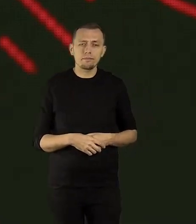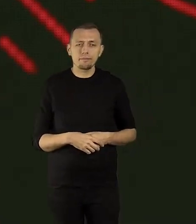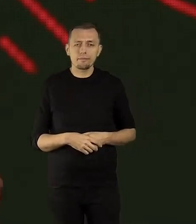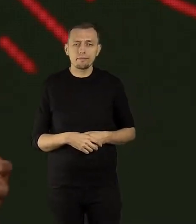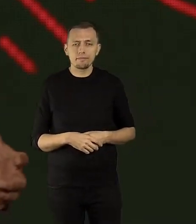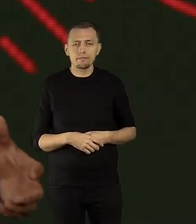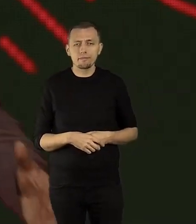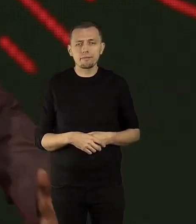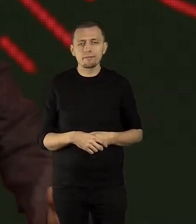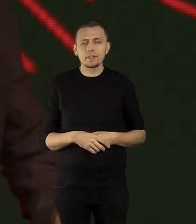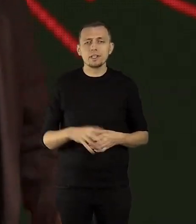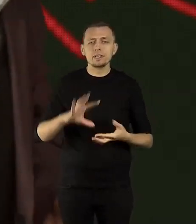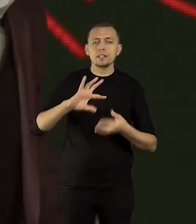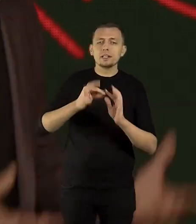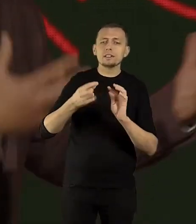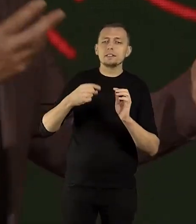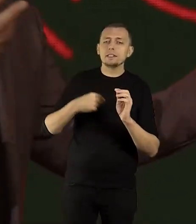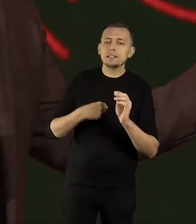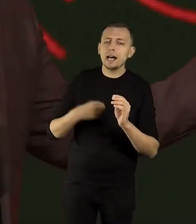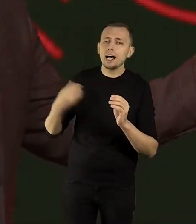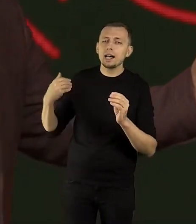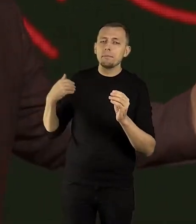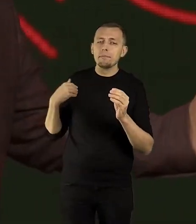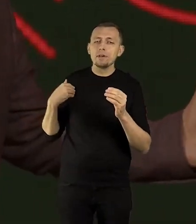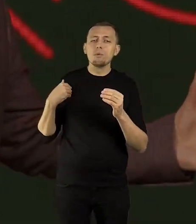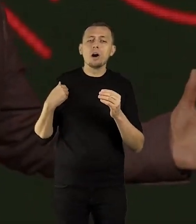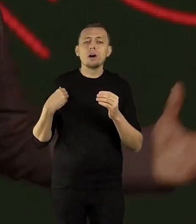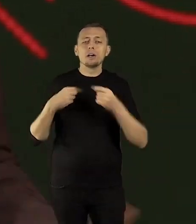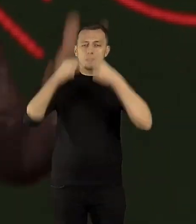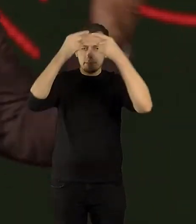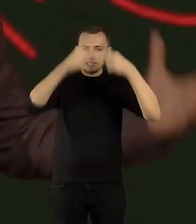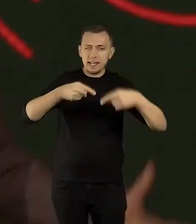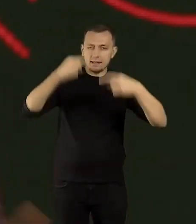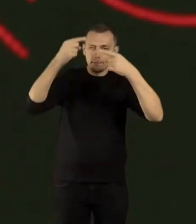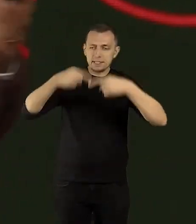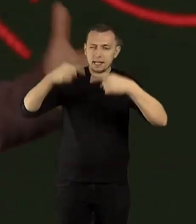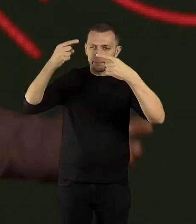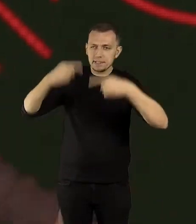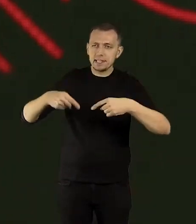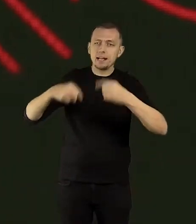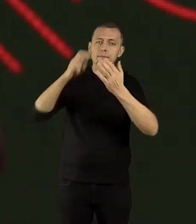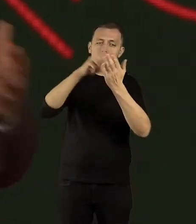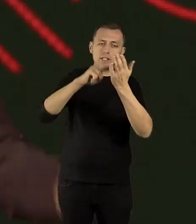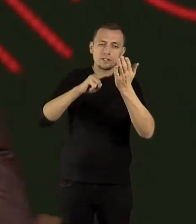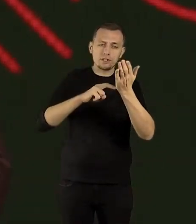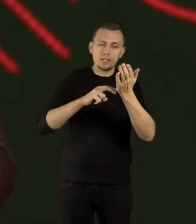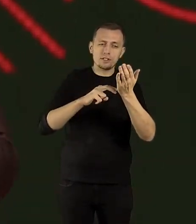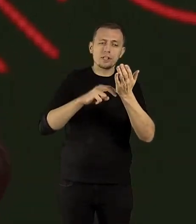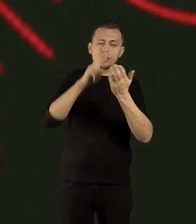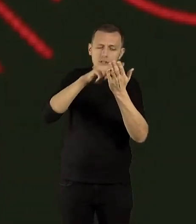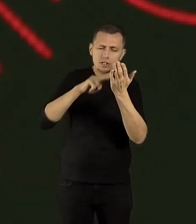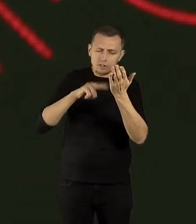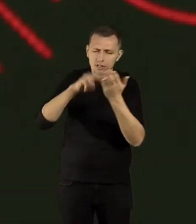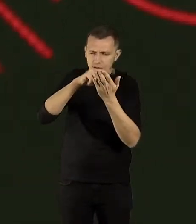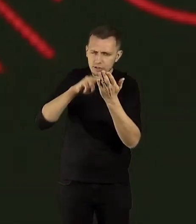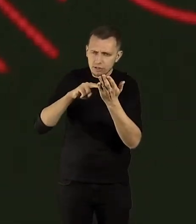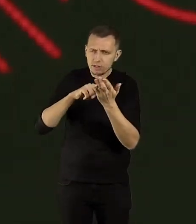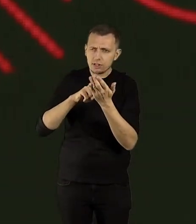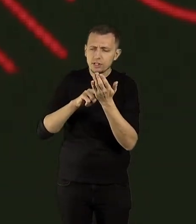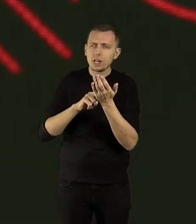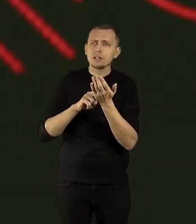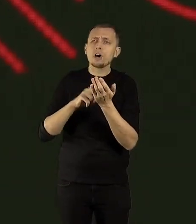z samolotu, zacząłem śpiewać słowami psalmów. To ze mnie płynęło, po prostu byłem nasiąknięty Słowem